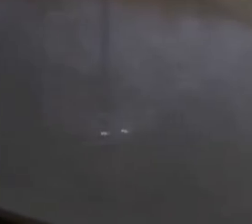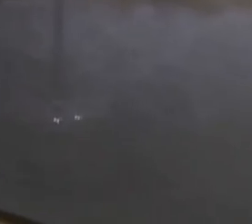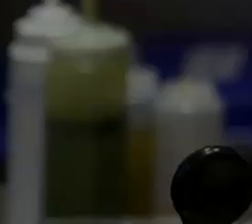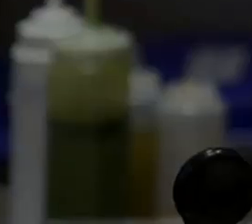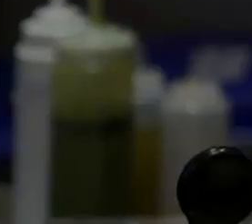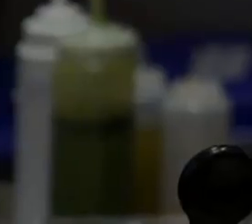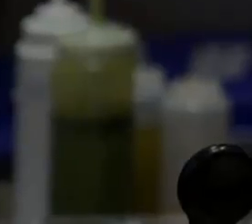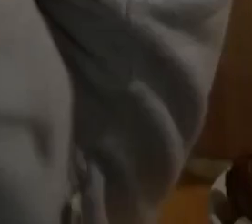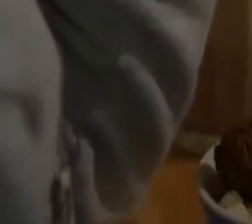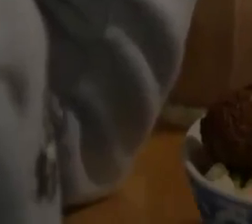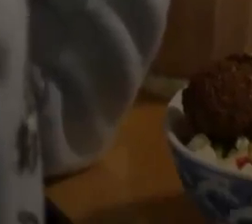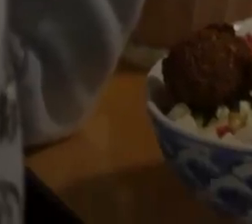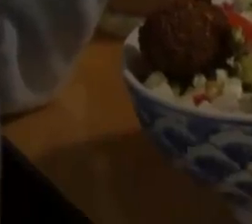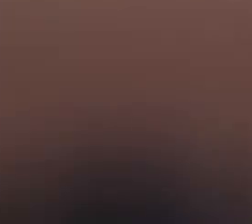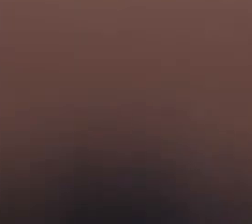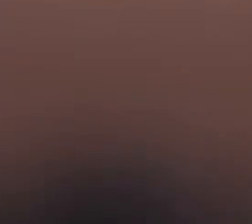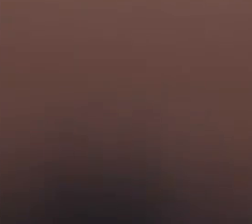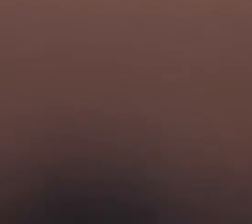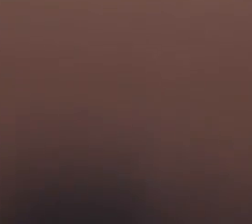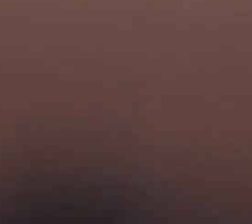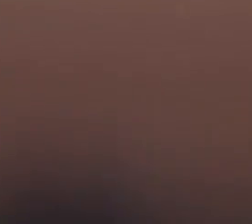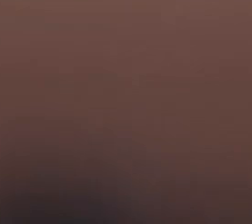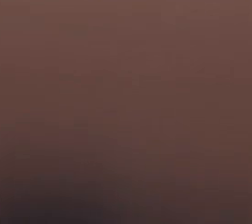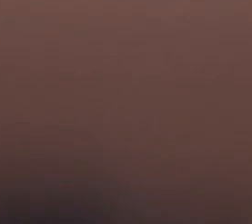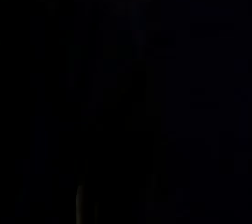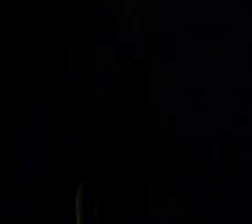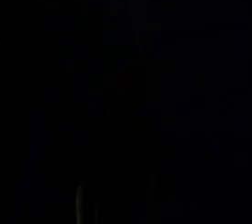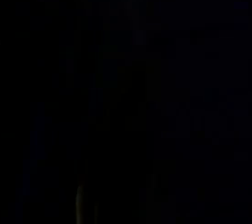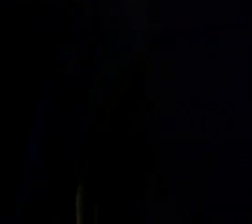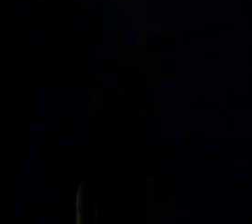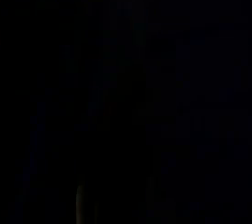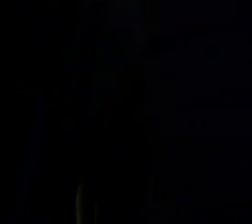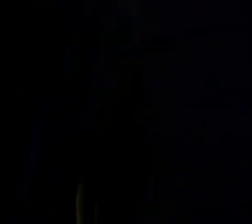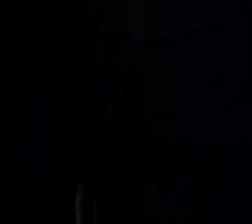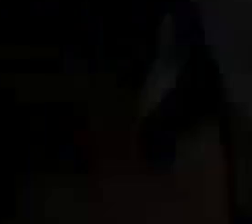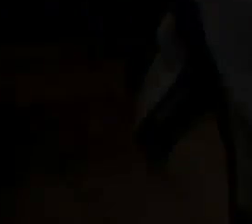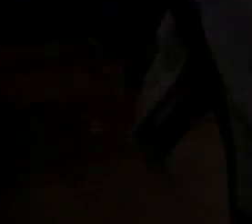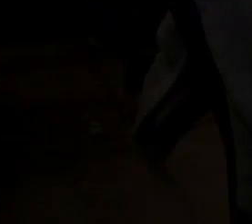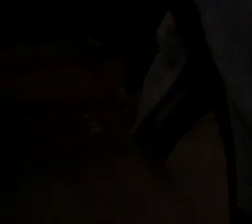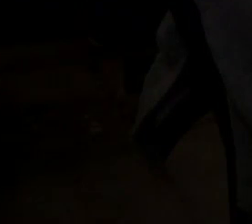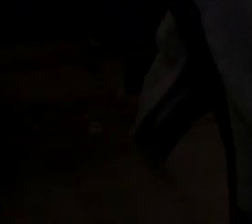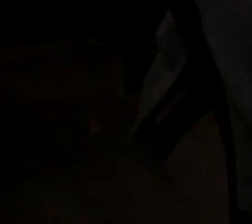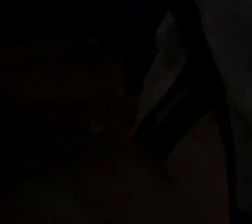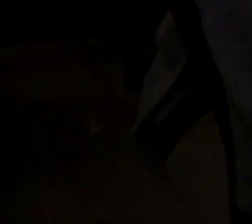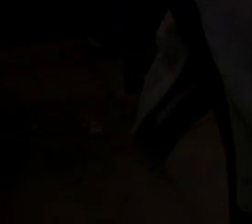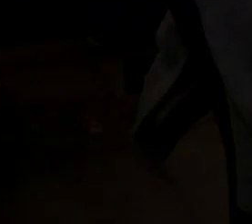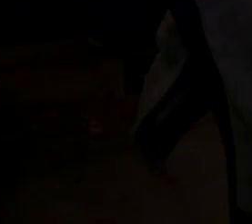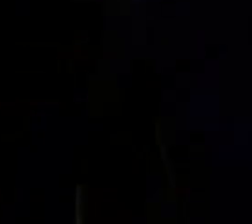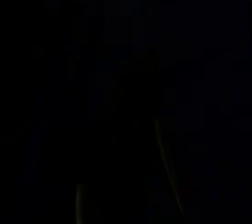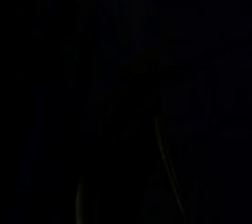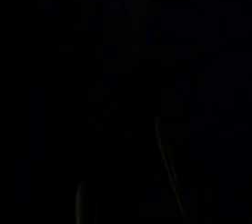המלונות והאוכל שמחכים לשחקנים ולקהל במוסקבה. In Russia it's shawarma. It's a little bit